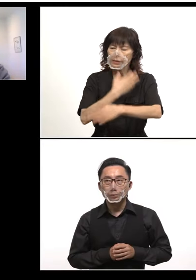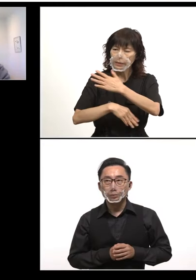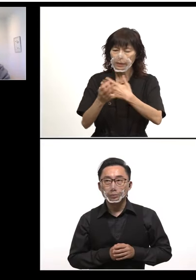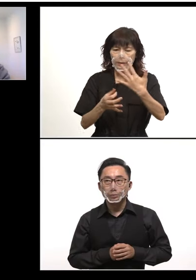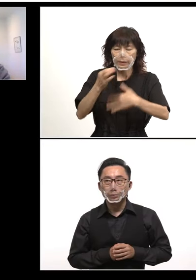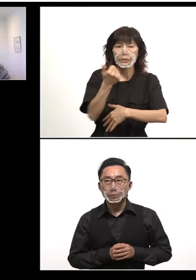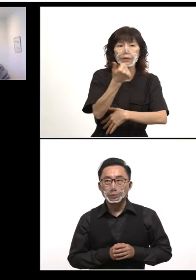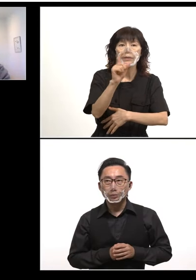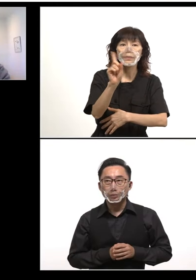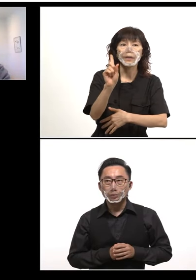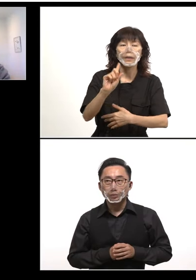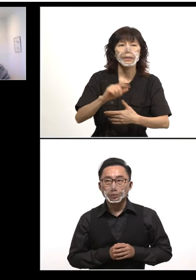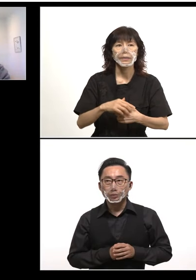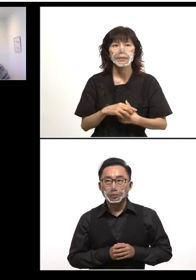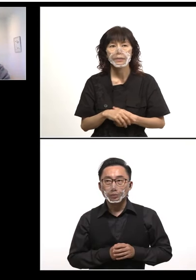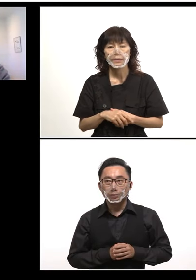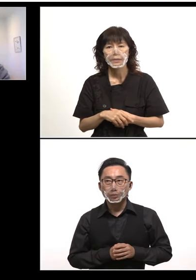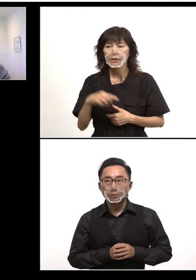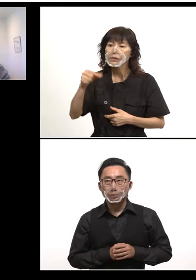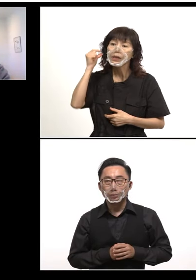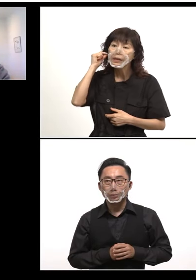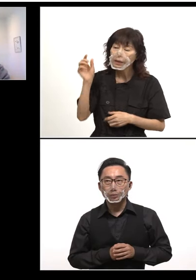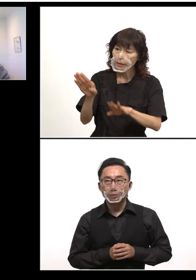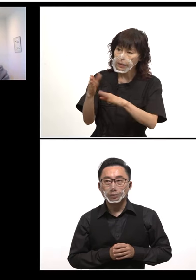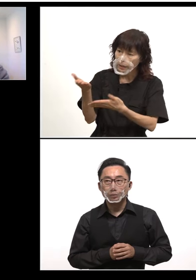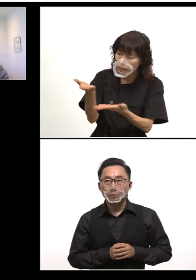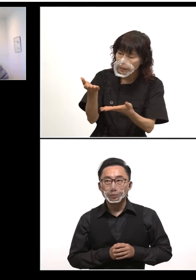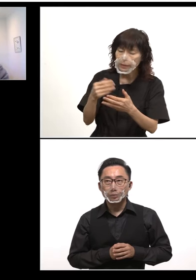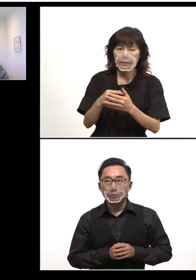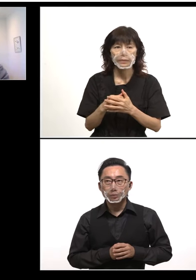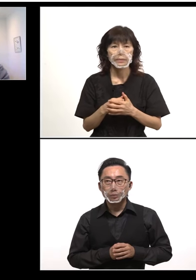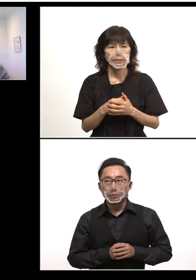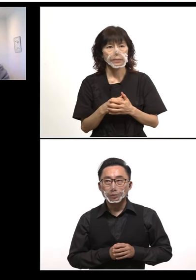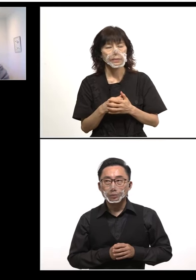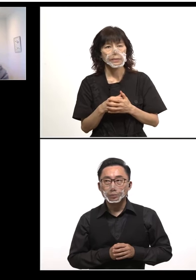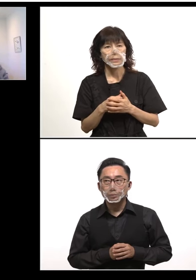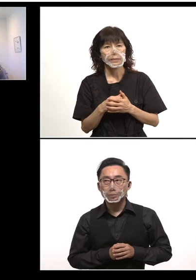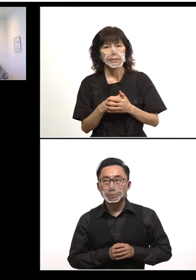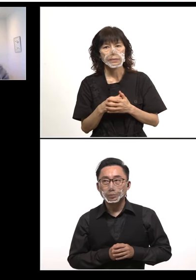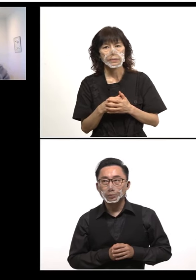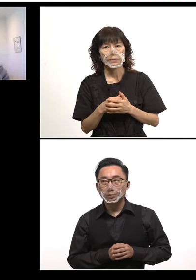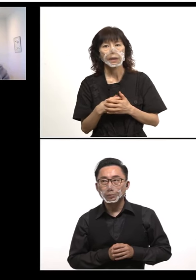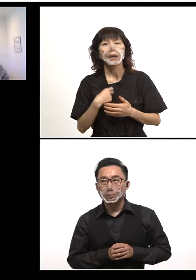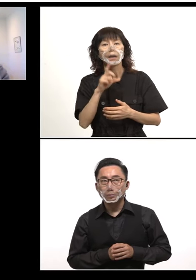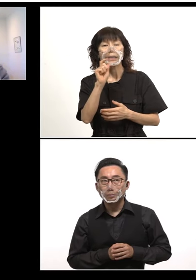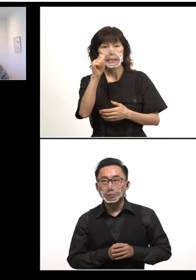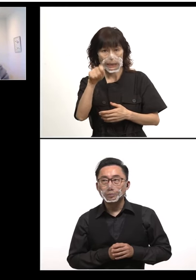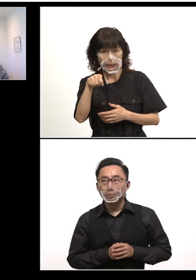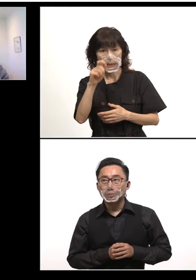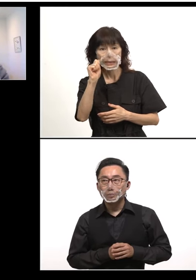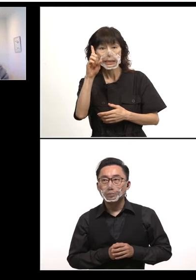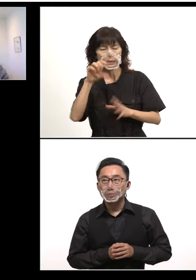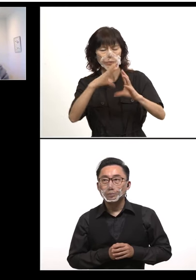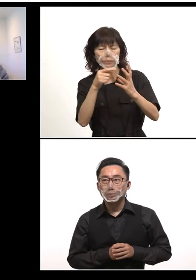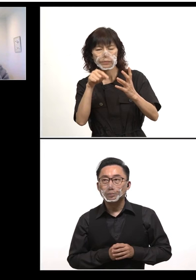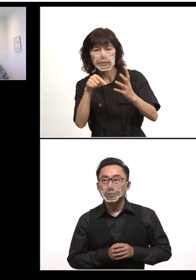咧？或者不如 Grace 開始先啦。 對於展覽藝術會嚟講咧，其實我哋